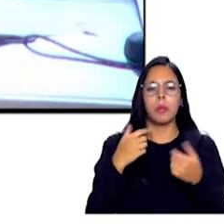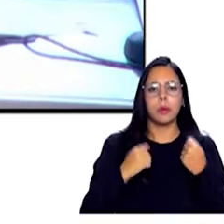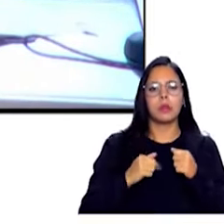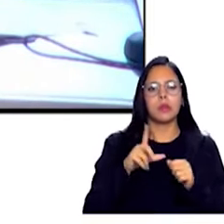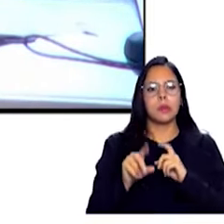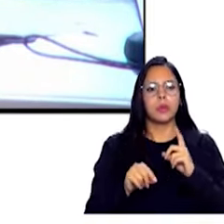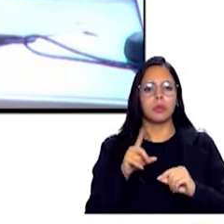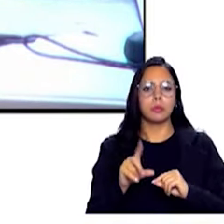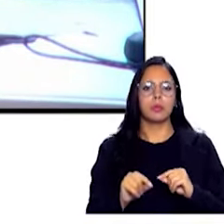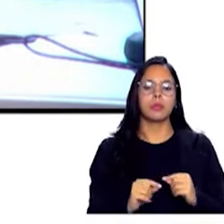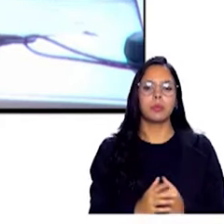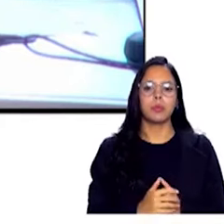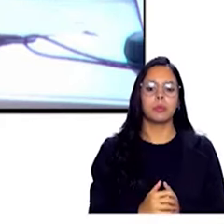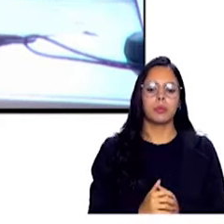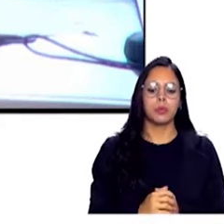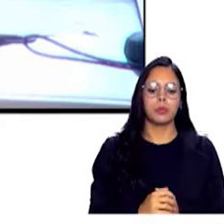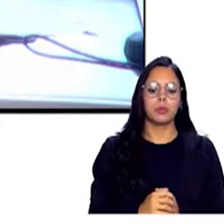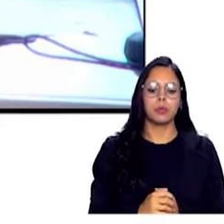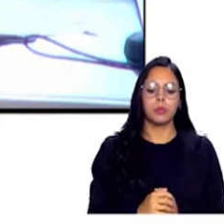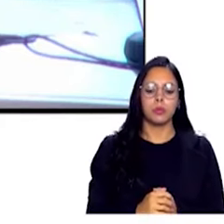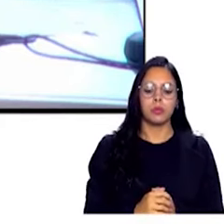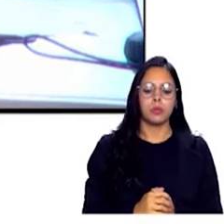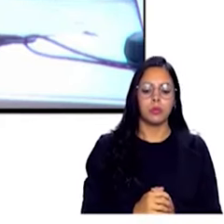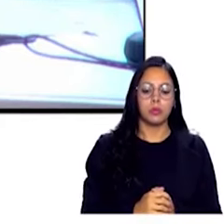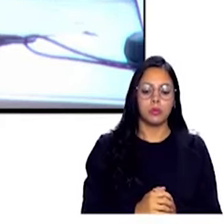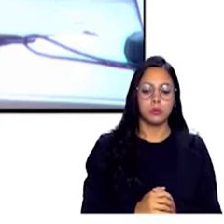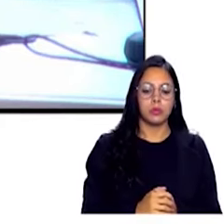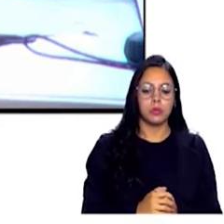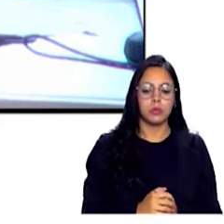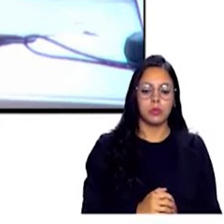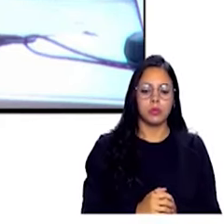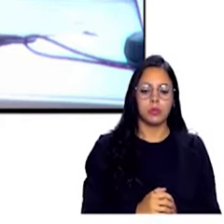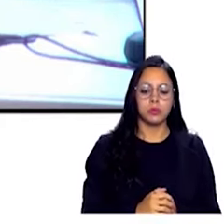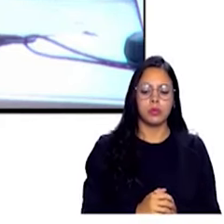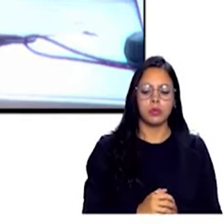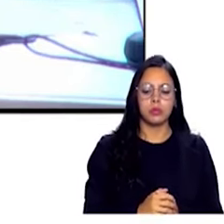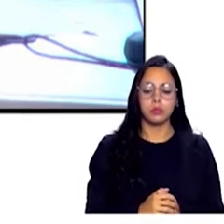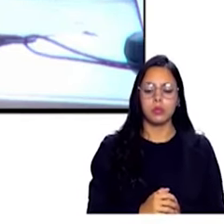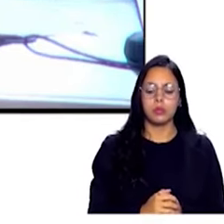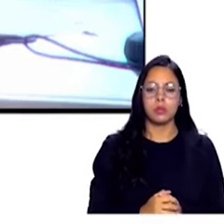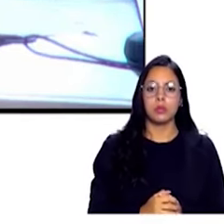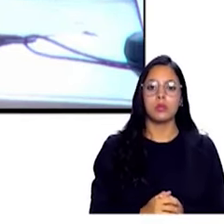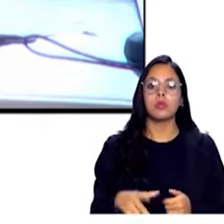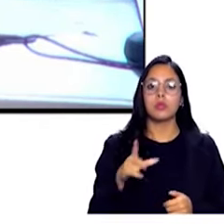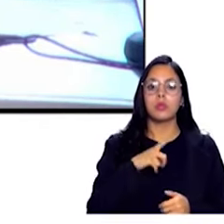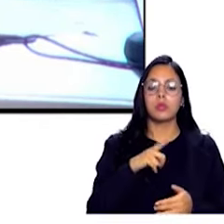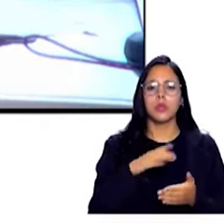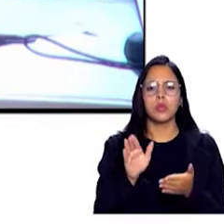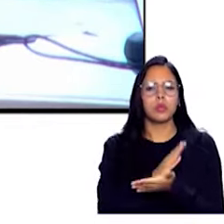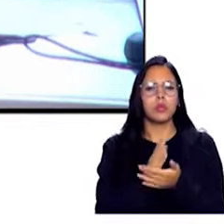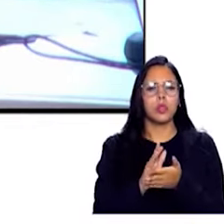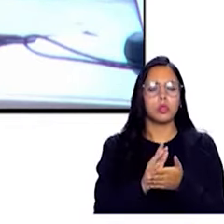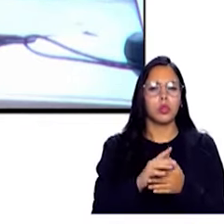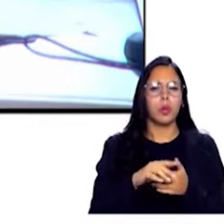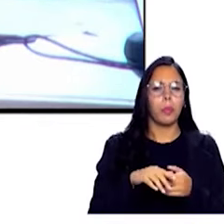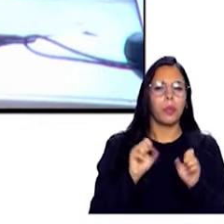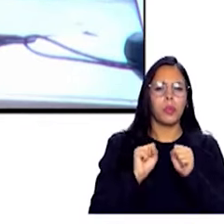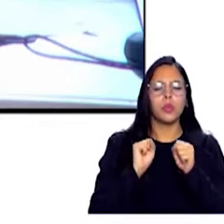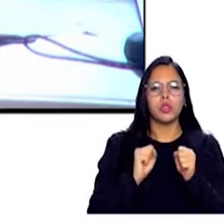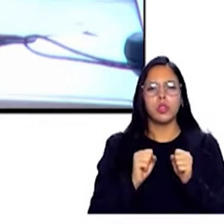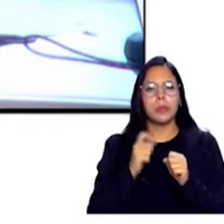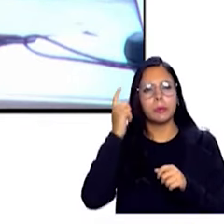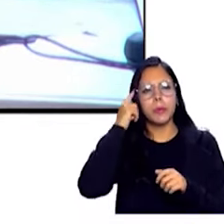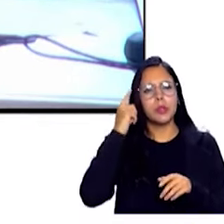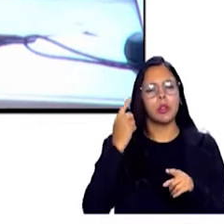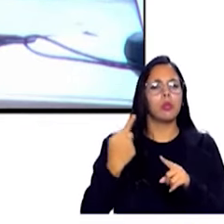comment filtrer sur la question du pourquoi Fabiano m'a demandé de savoir si cela répondait